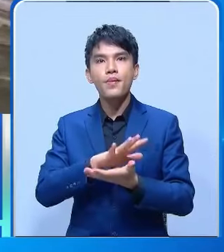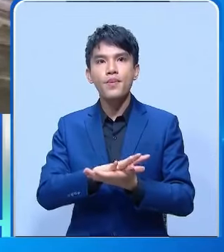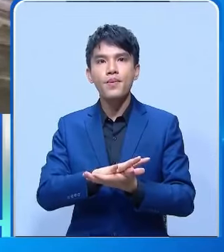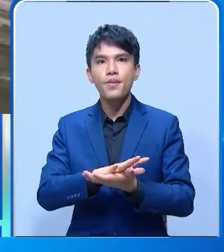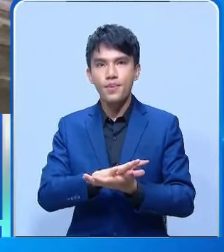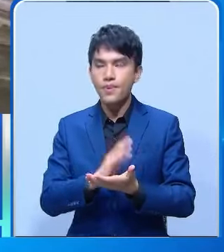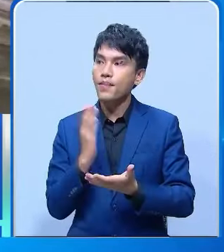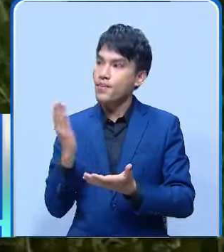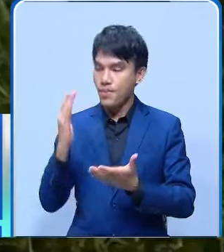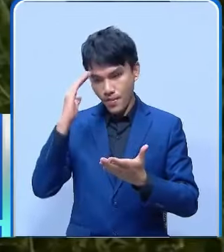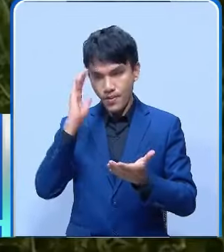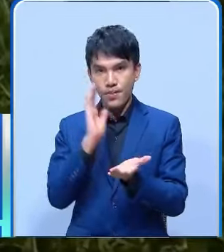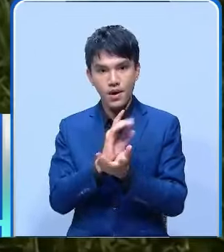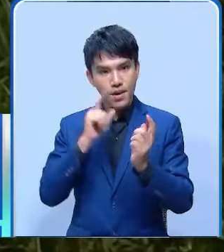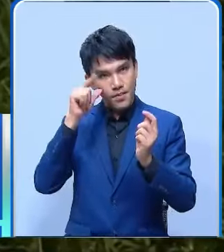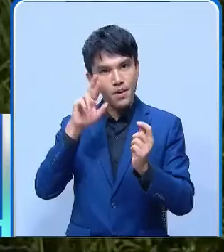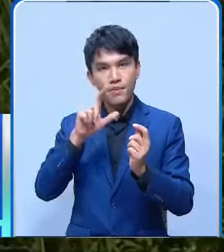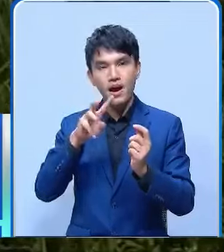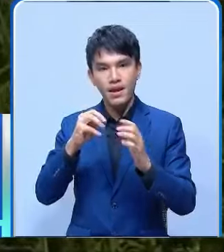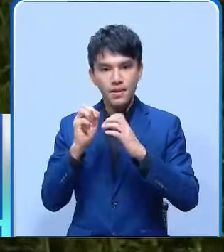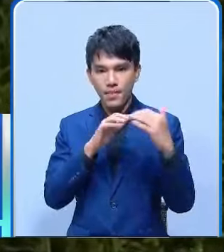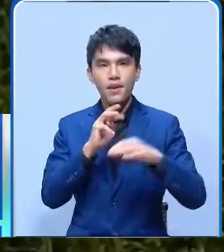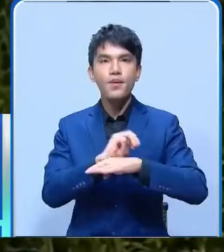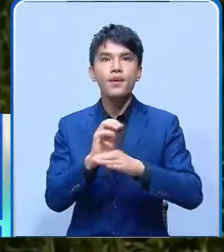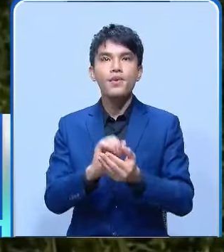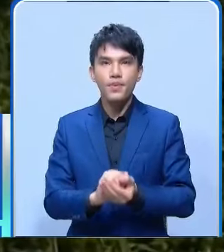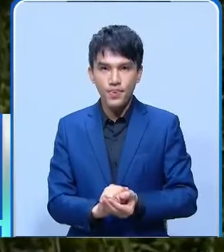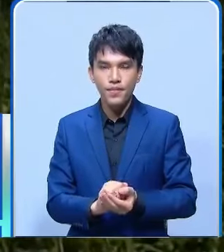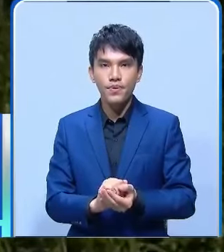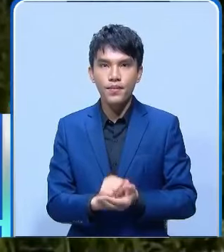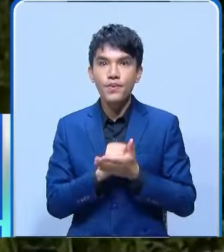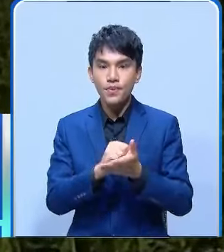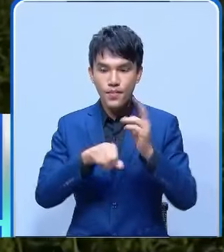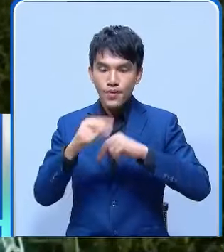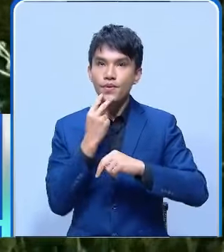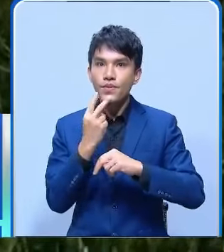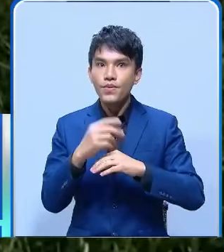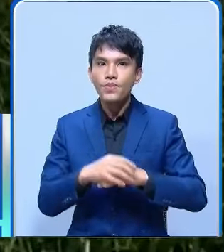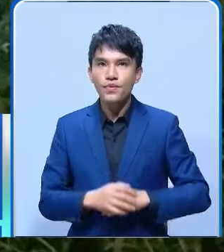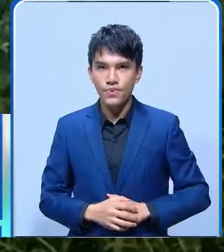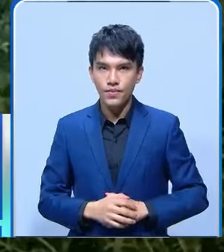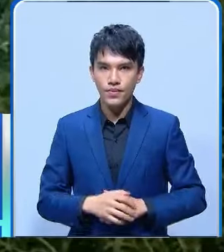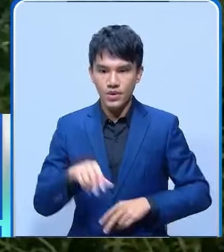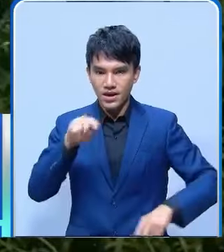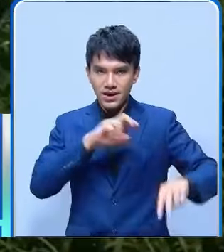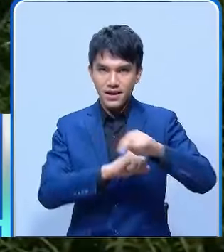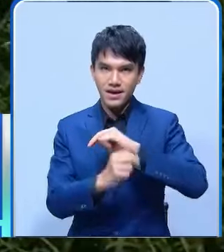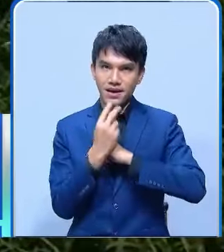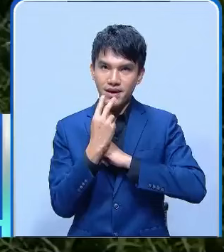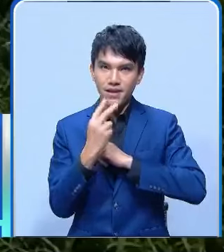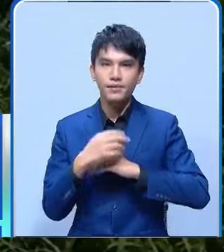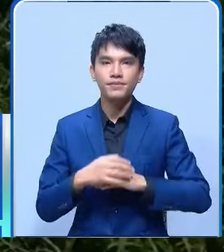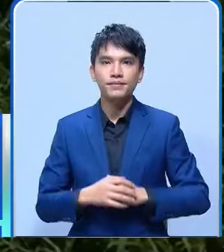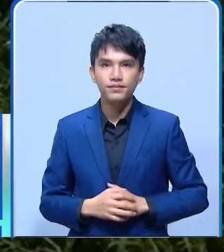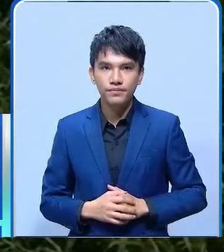หลังเกิดเหตุตำรวจสภแม่ริมเลยประสานกับเจ้าหน้าที่กู้ภัยนะคะระดมกำลังเดินเรียงหน้าลงค้นหาทั้งคืน เนี่ยปู